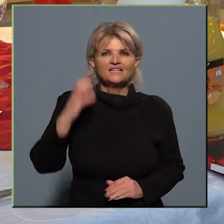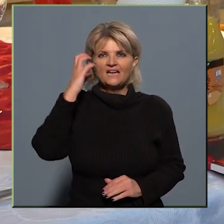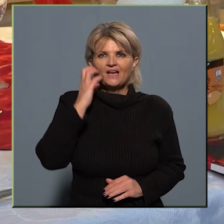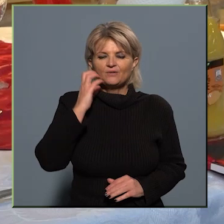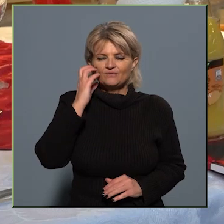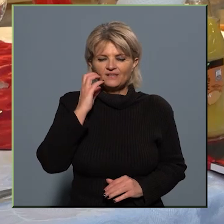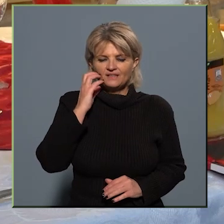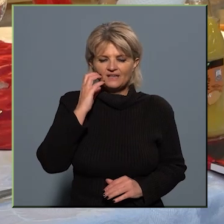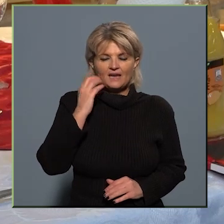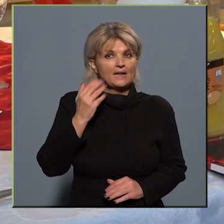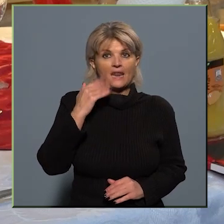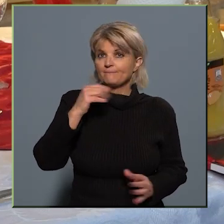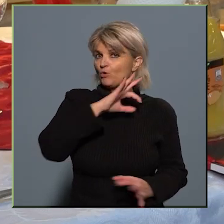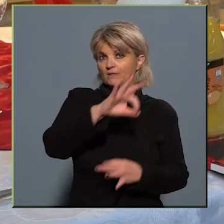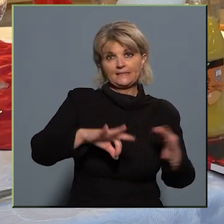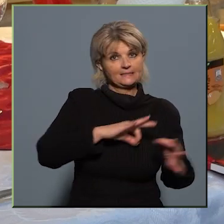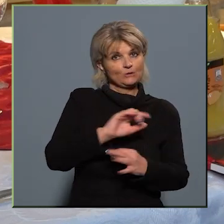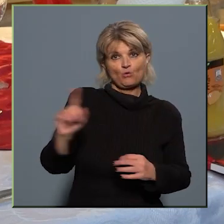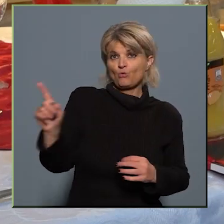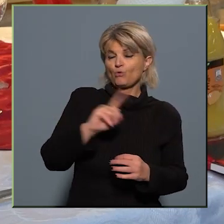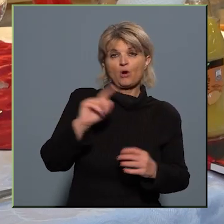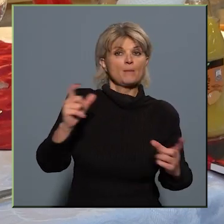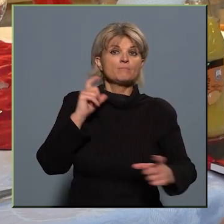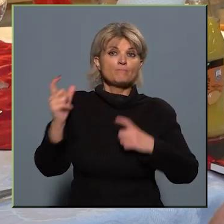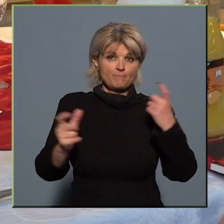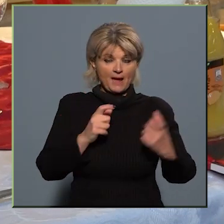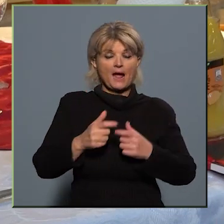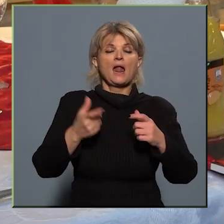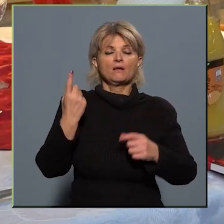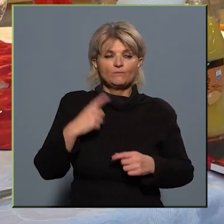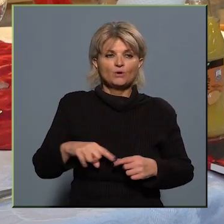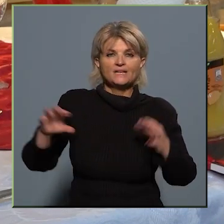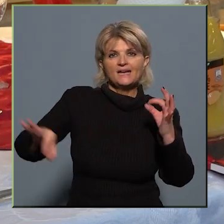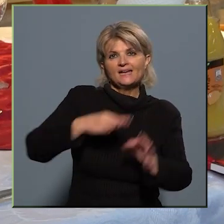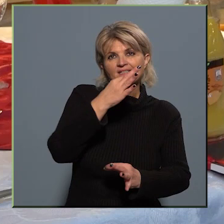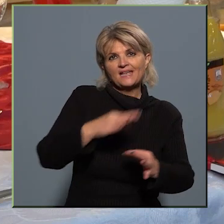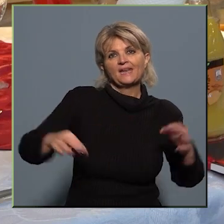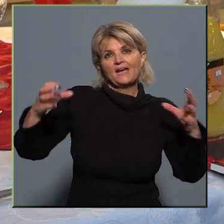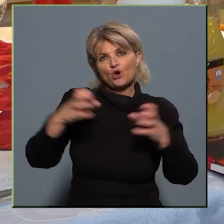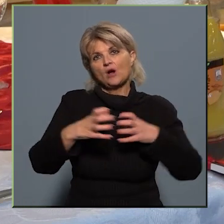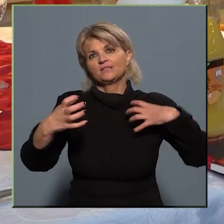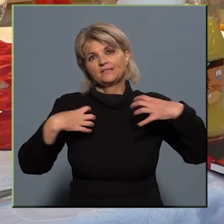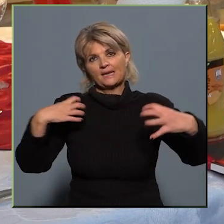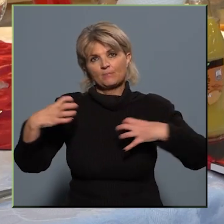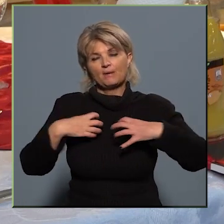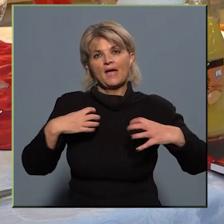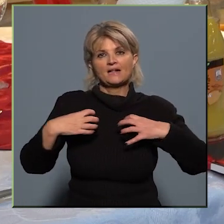főleg nem voltak diszkók, meg ilyen nagy, hát bálok voltak, zenekarok játszottak, elsősorban